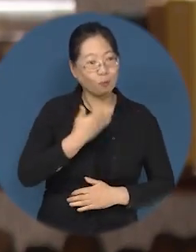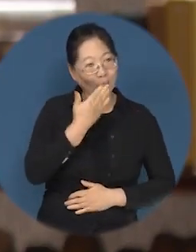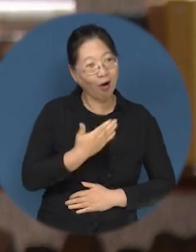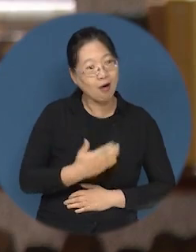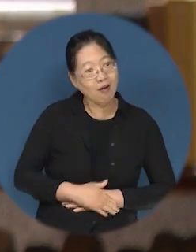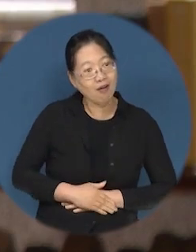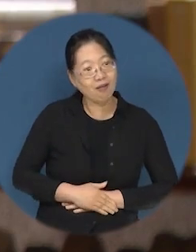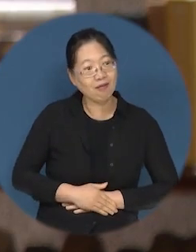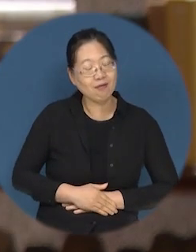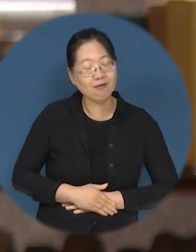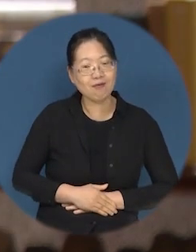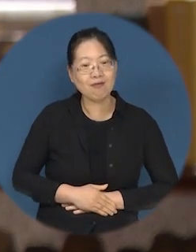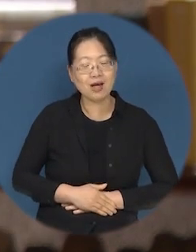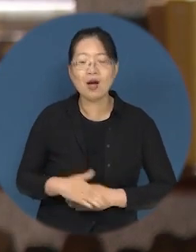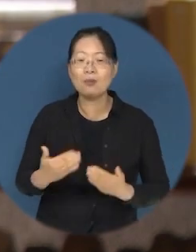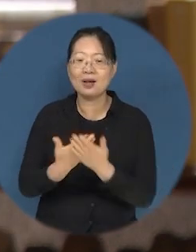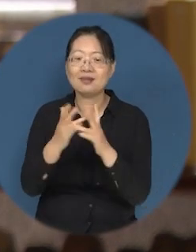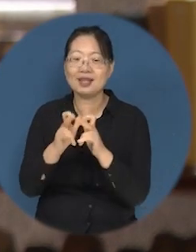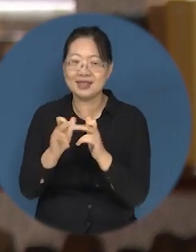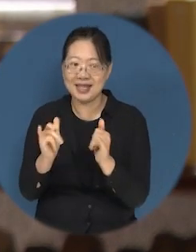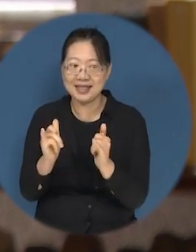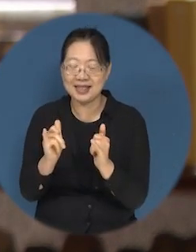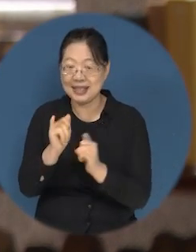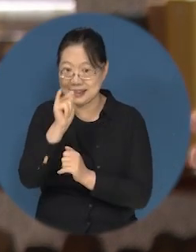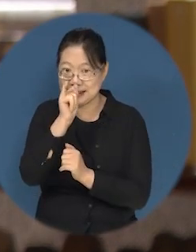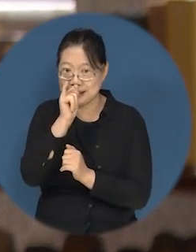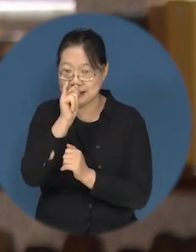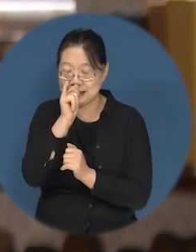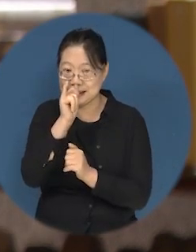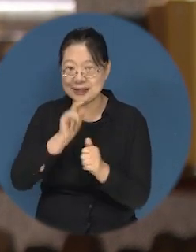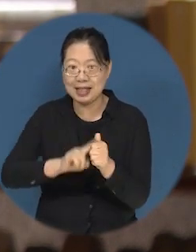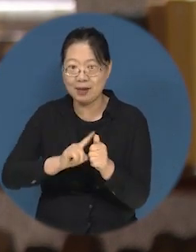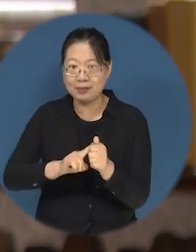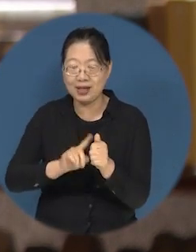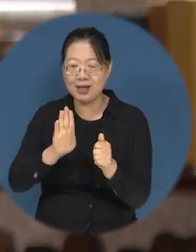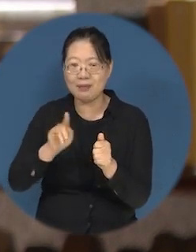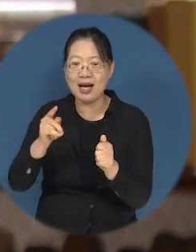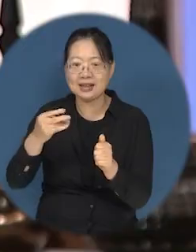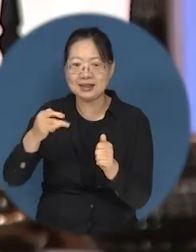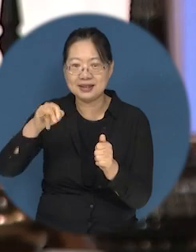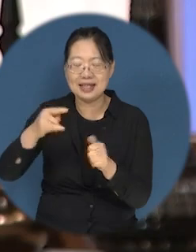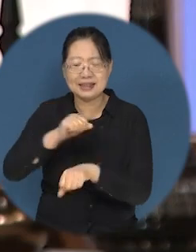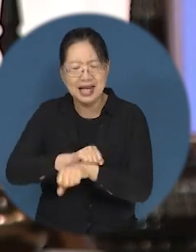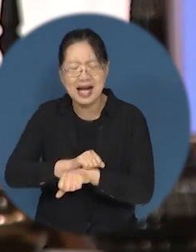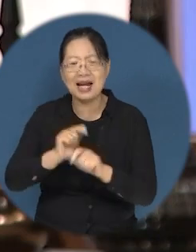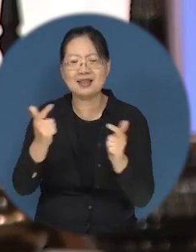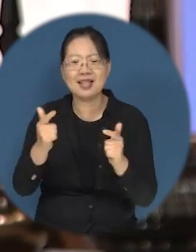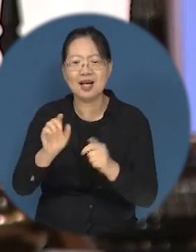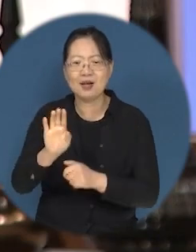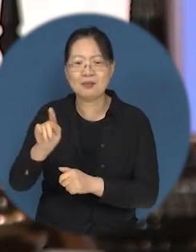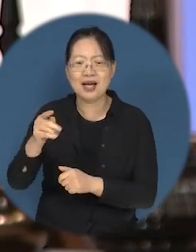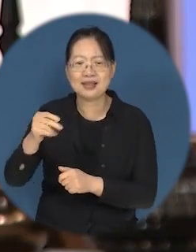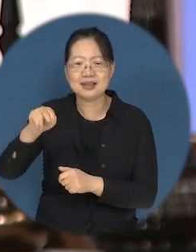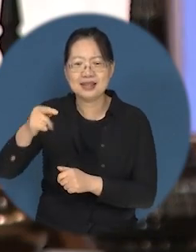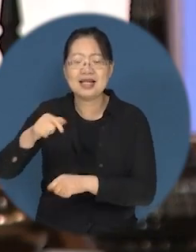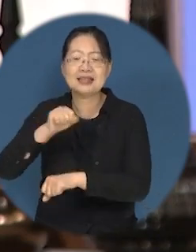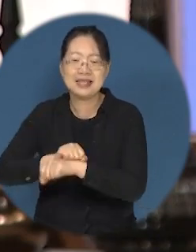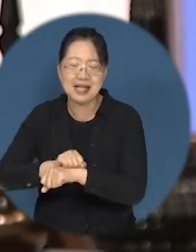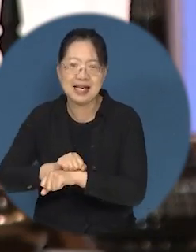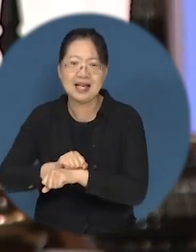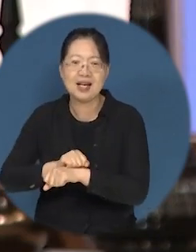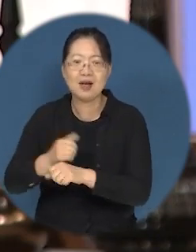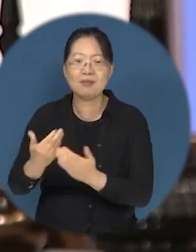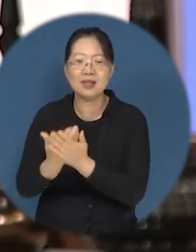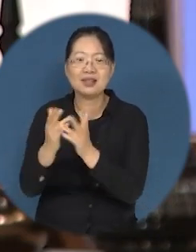해요? 그 발달장애가 있으신 분이 바리스타를 잘하는 건 아니고요. 그 바리스타를 잘 하시는